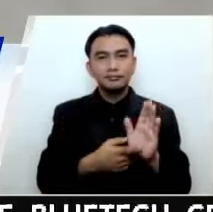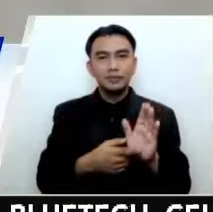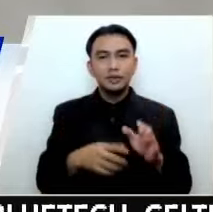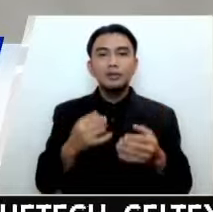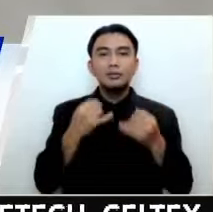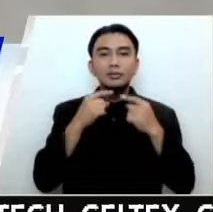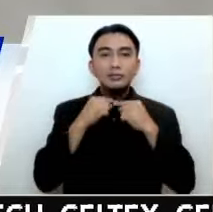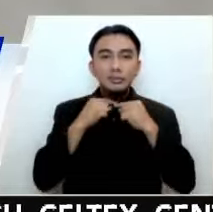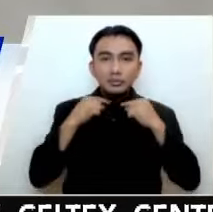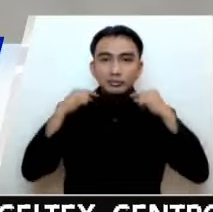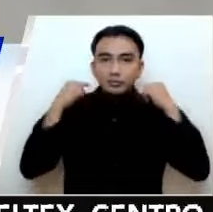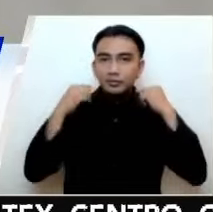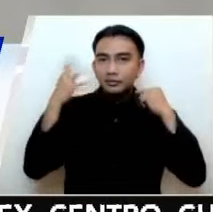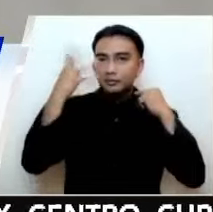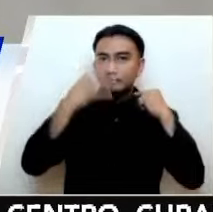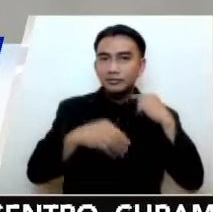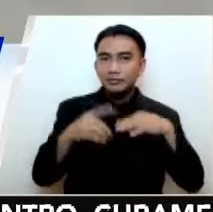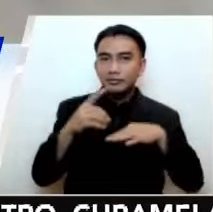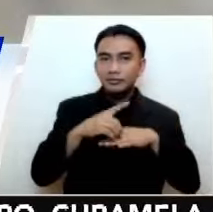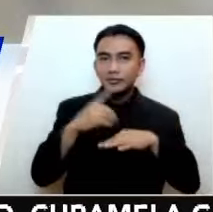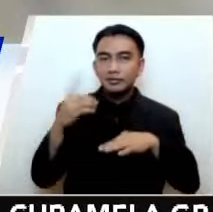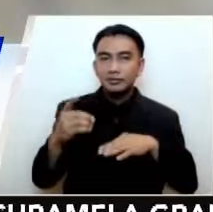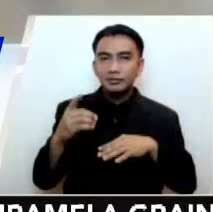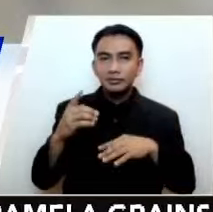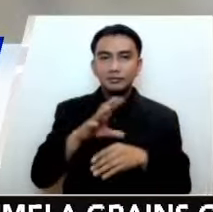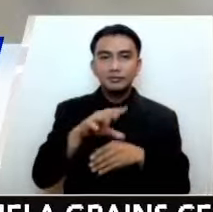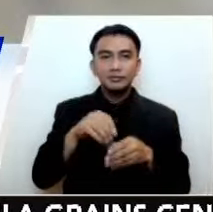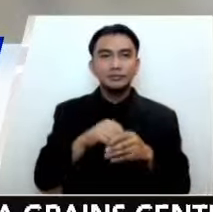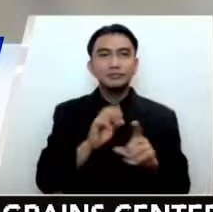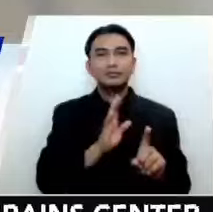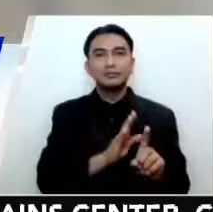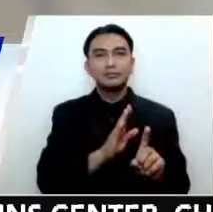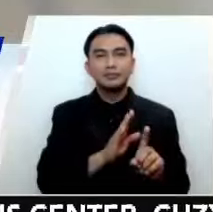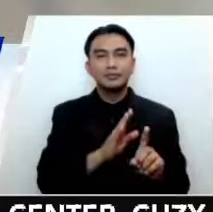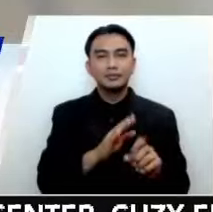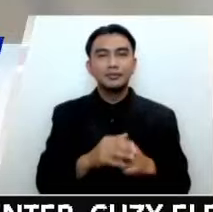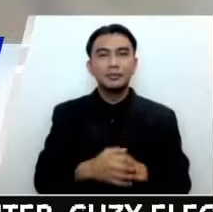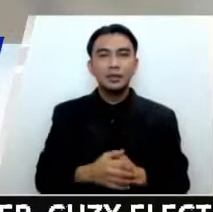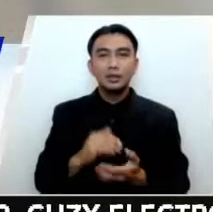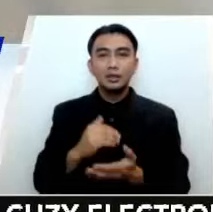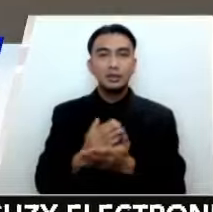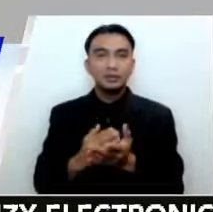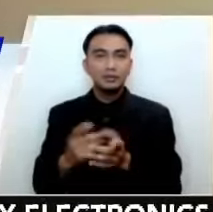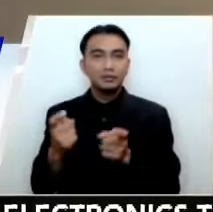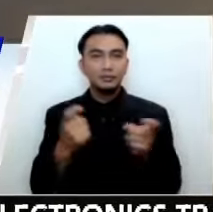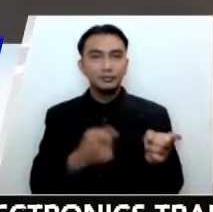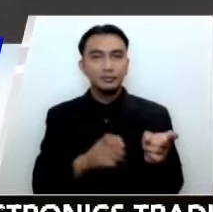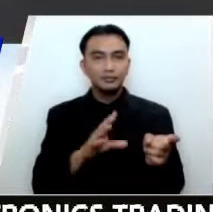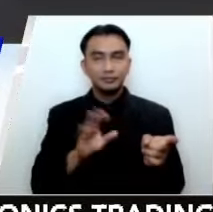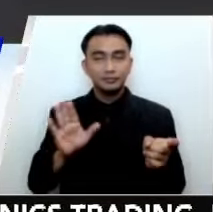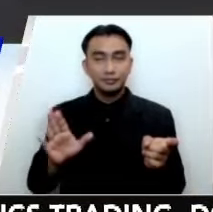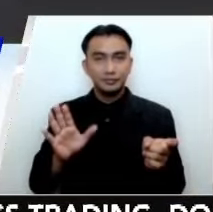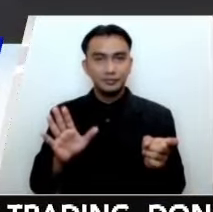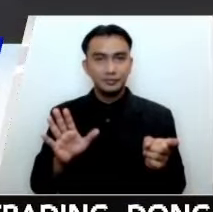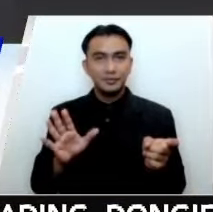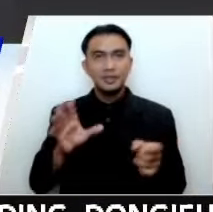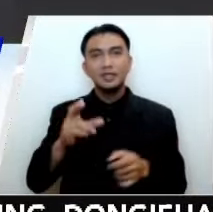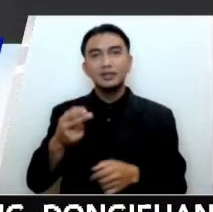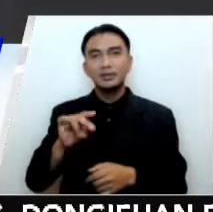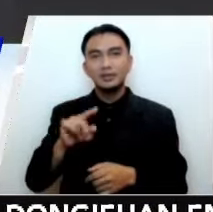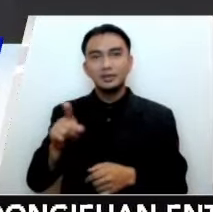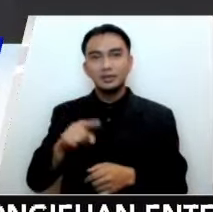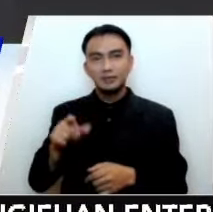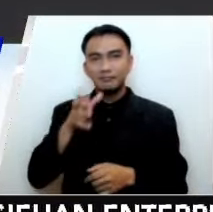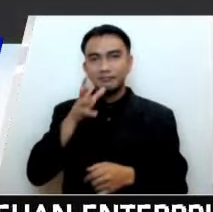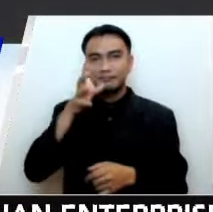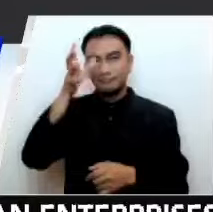with diamonds na kasama sa kanyang koleksyon at ang ilan ay bigay ni Cheese at ng mga magulang. Umani rin ang paghanga sa fans ang